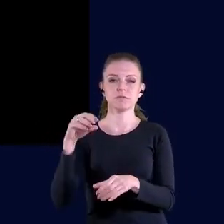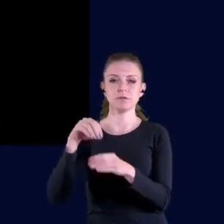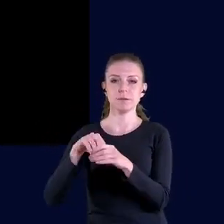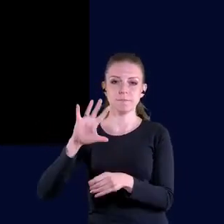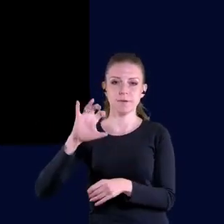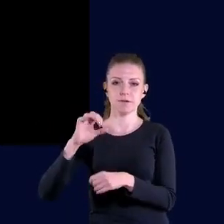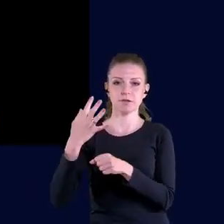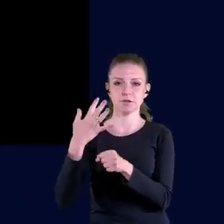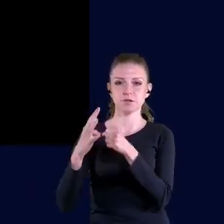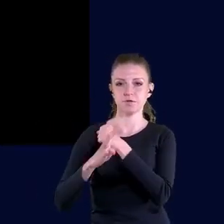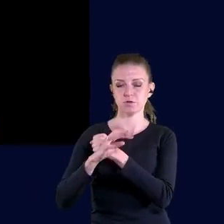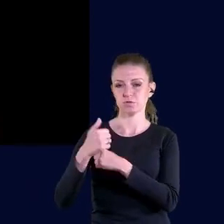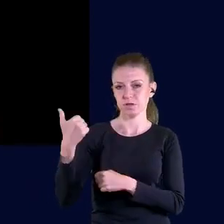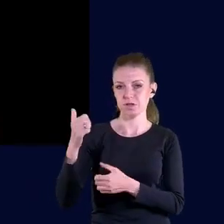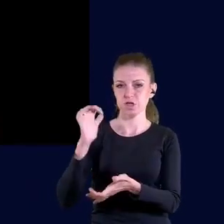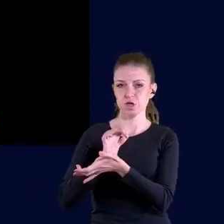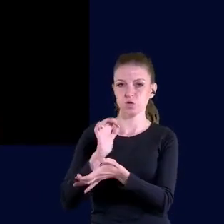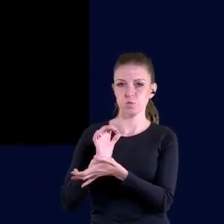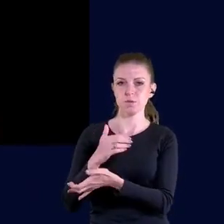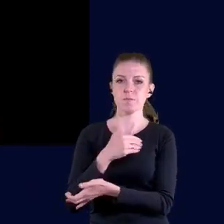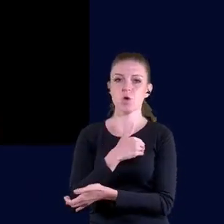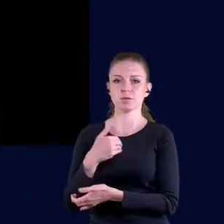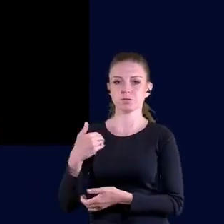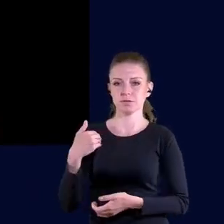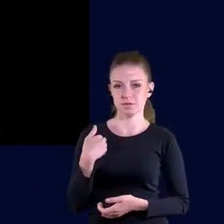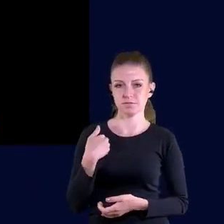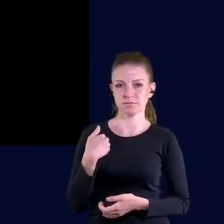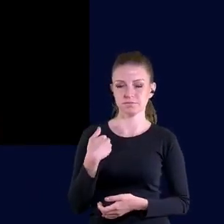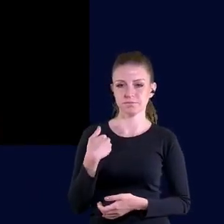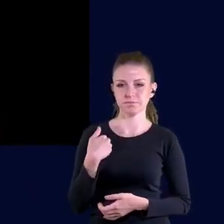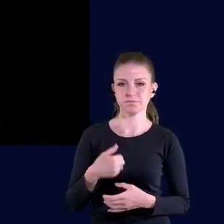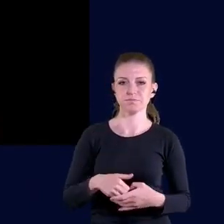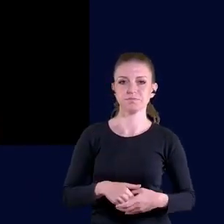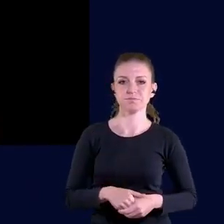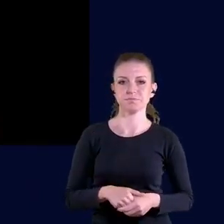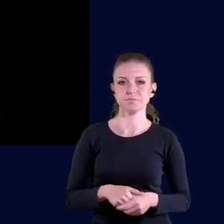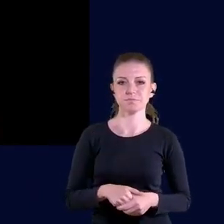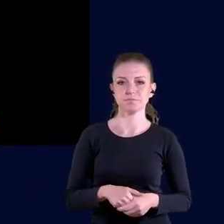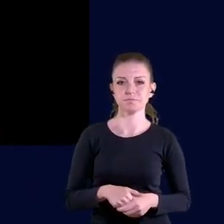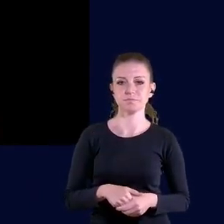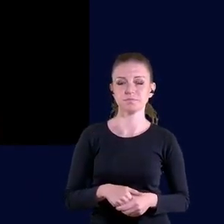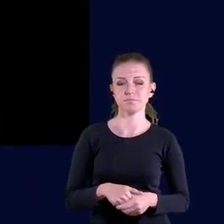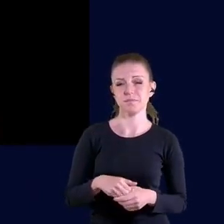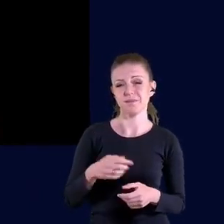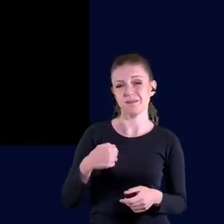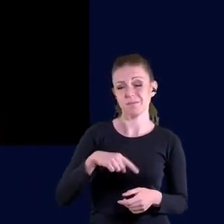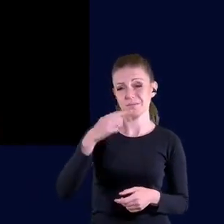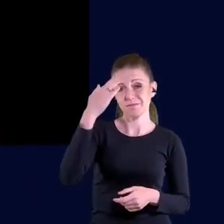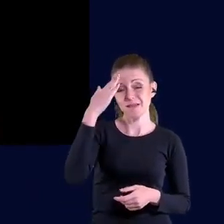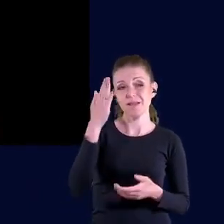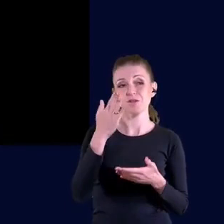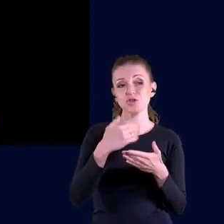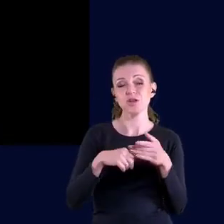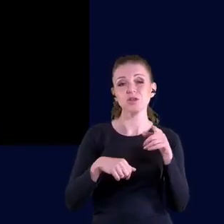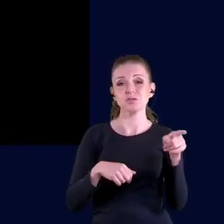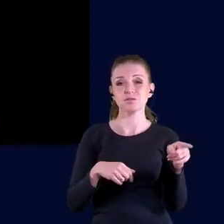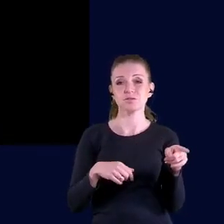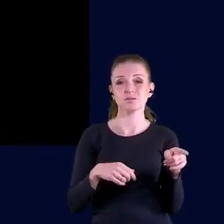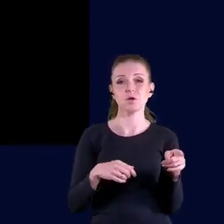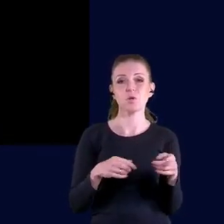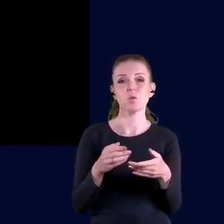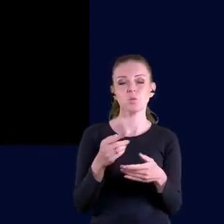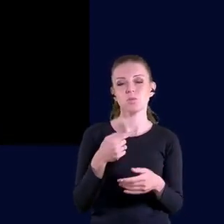591 czasopism polskich A wiemy że jednak część naszych humanistów publikuje w polskich czasopismach